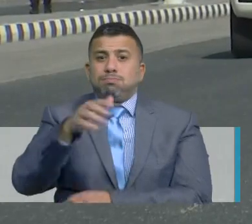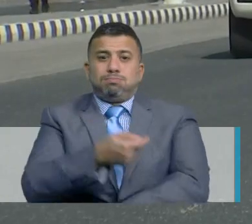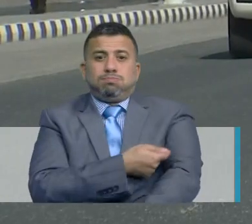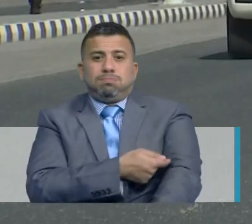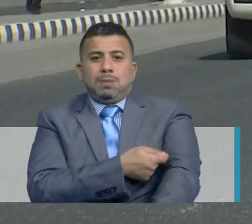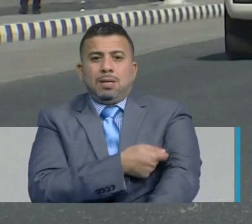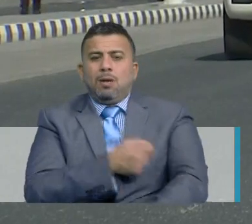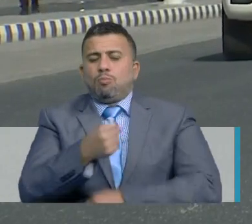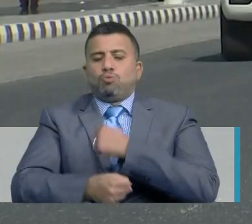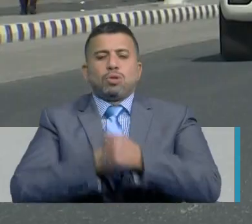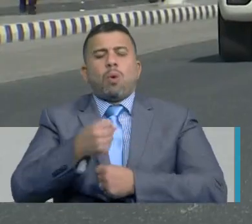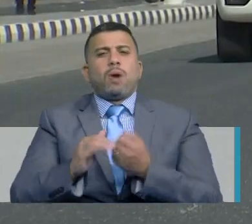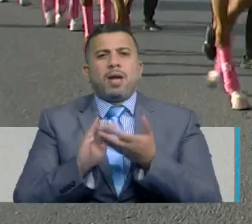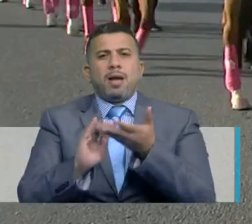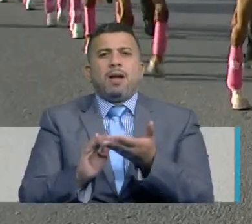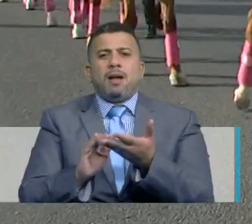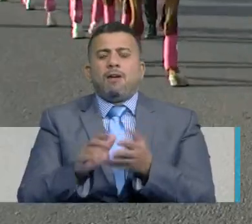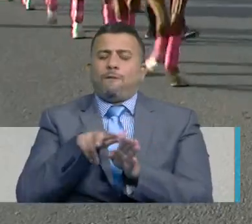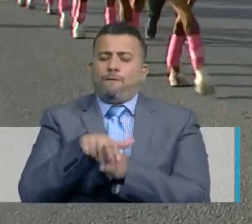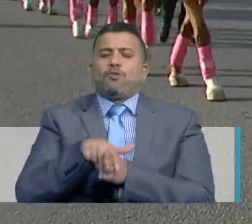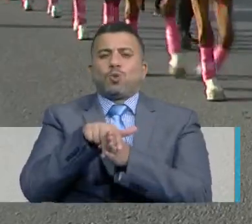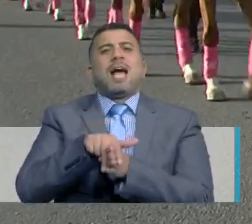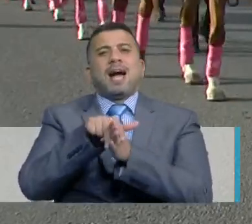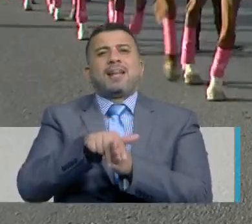الطبي ومتطوعيها وفرسانها.